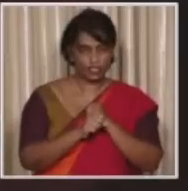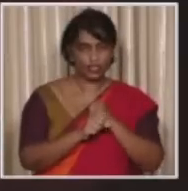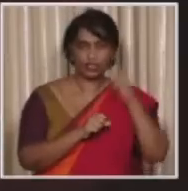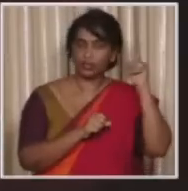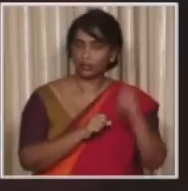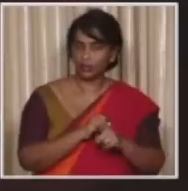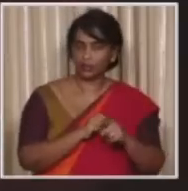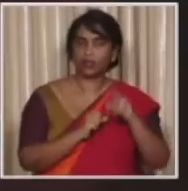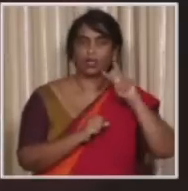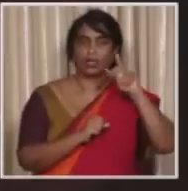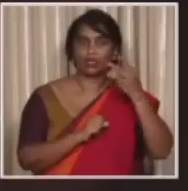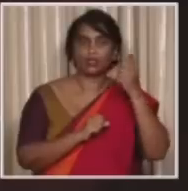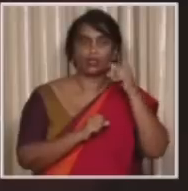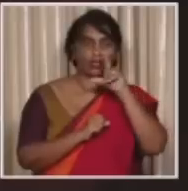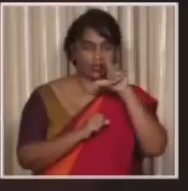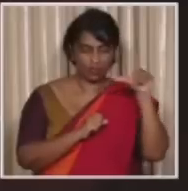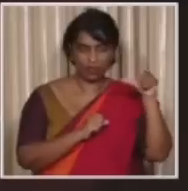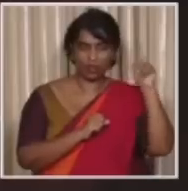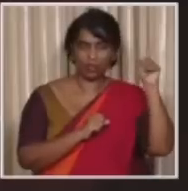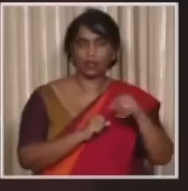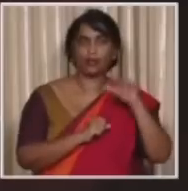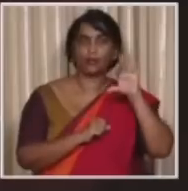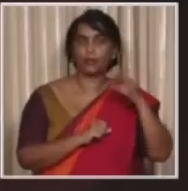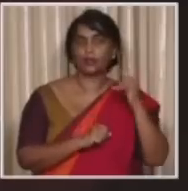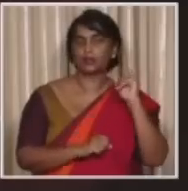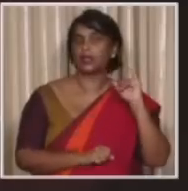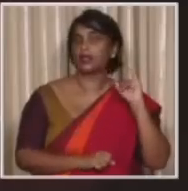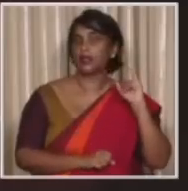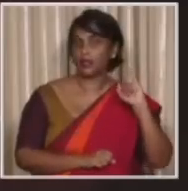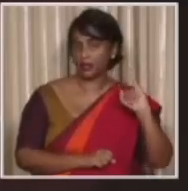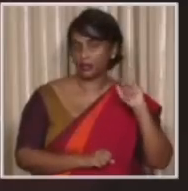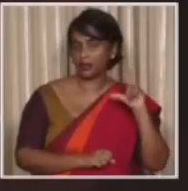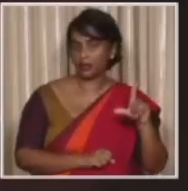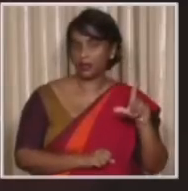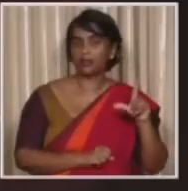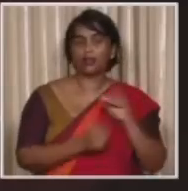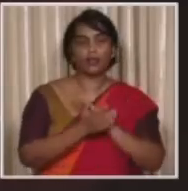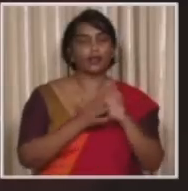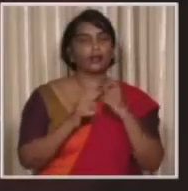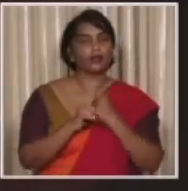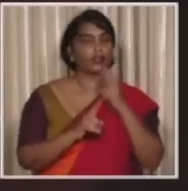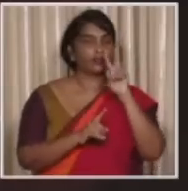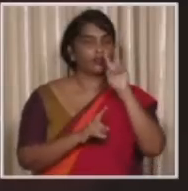ඇලයිරක් 217 ඇලයිරක් 567 කියන හෙක්ටයාර